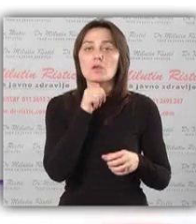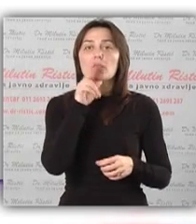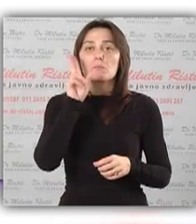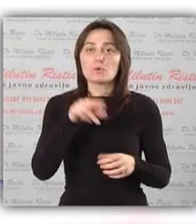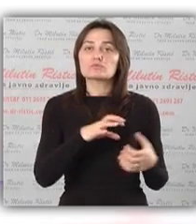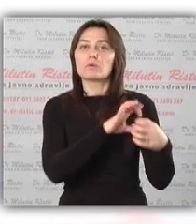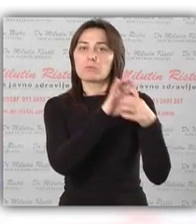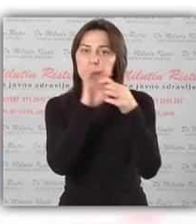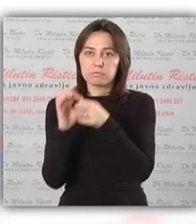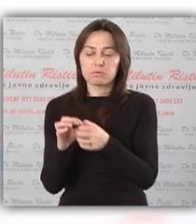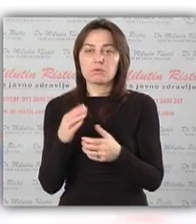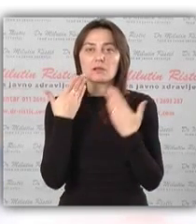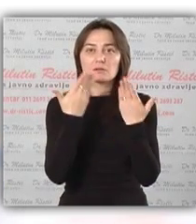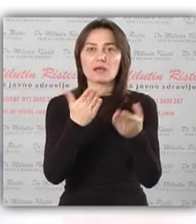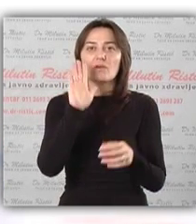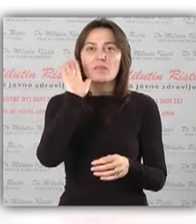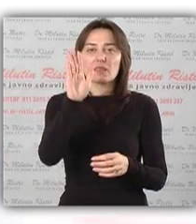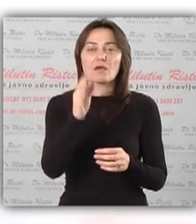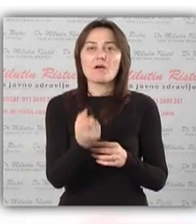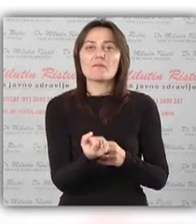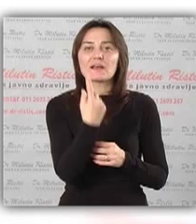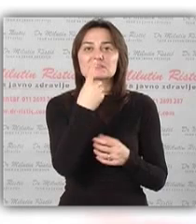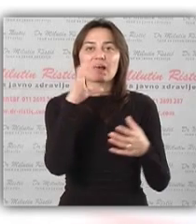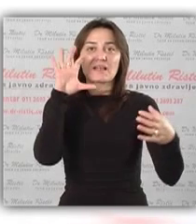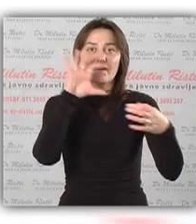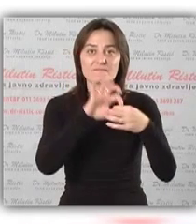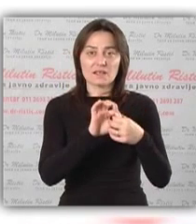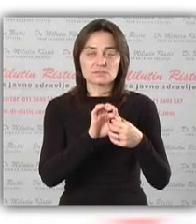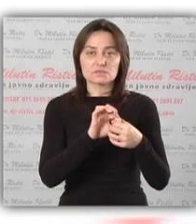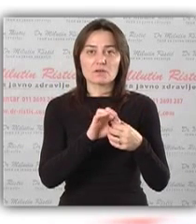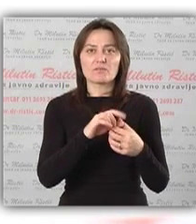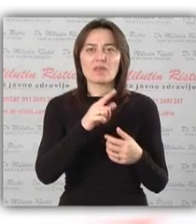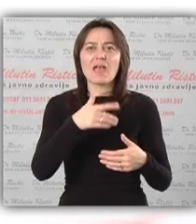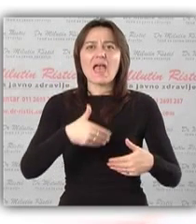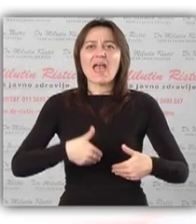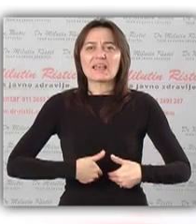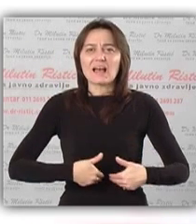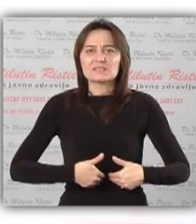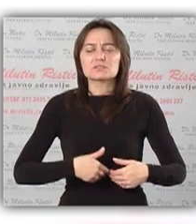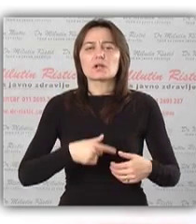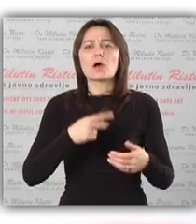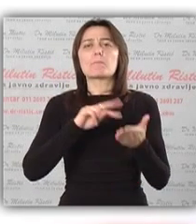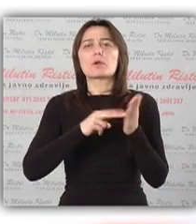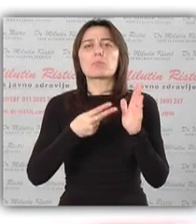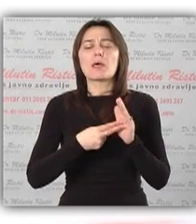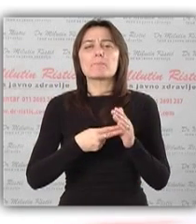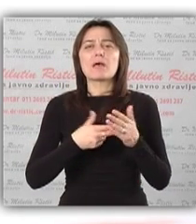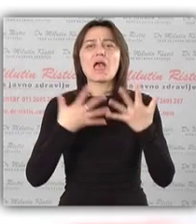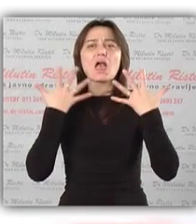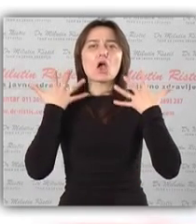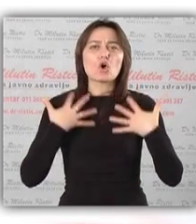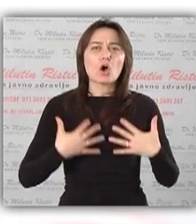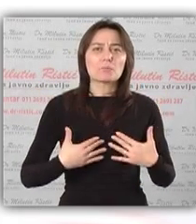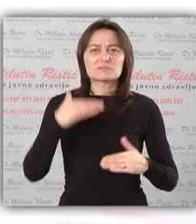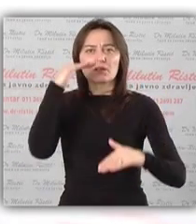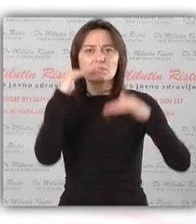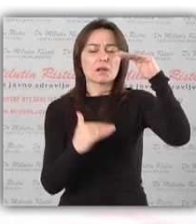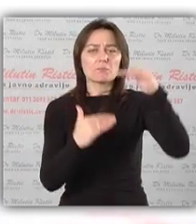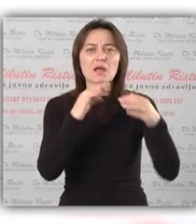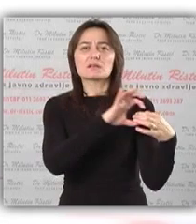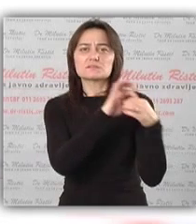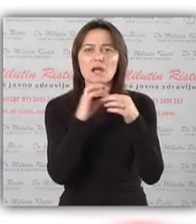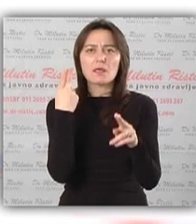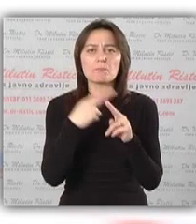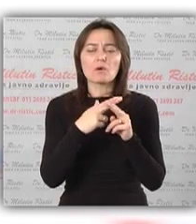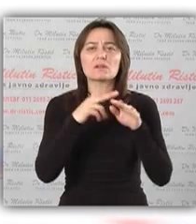grupama i mogu se najčešće svrstati tako da njihov se nastanak vezuje za gastrointestinalne probleme, zatim hormonski